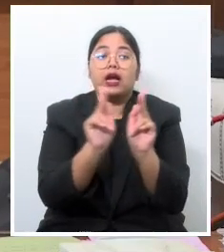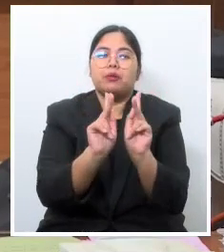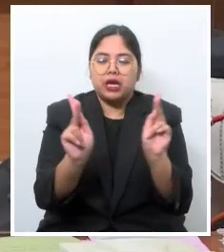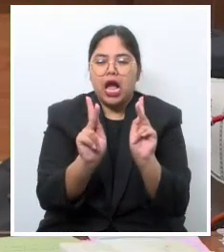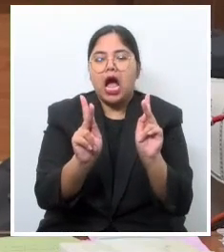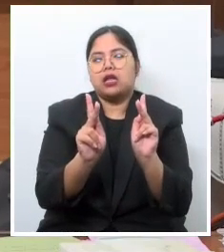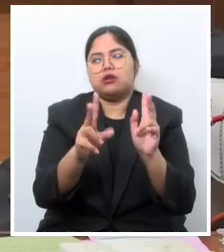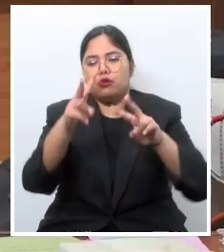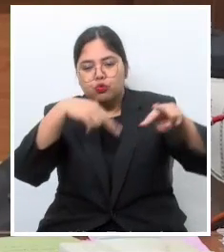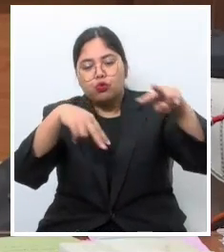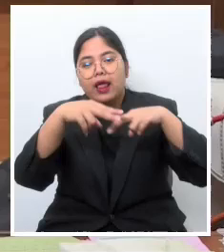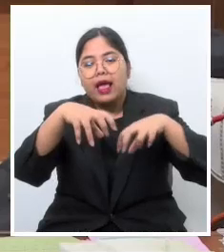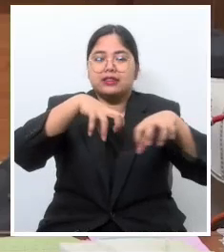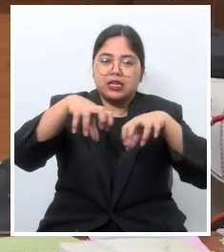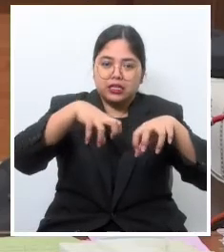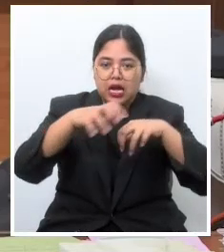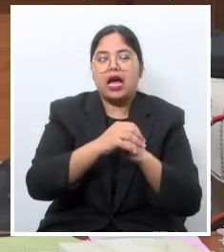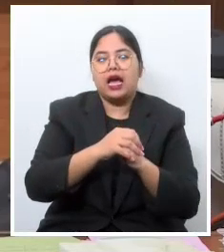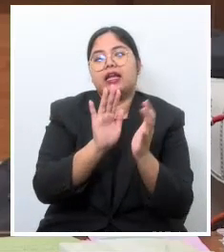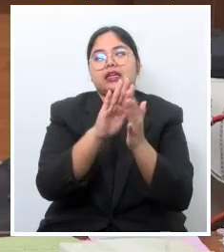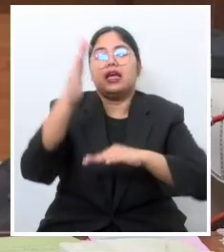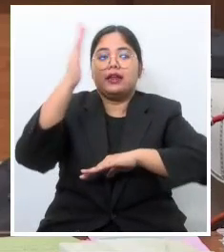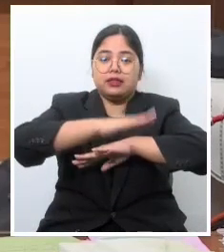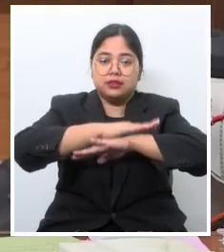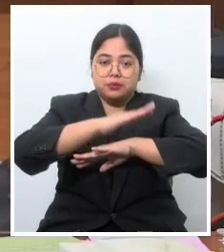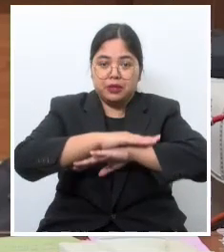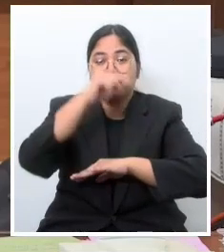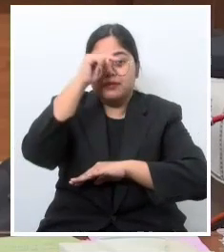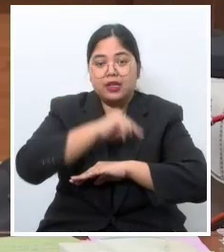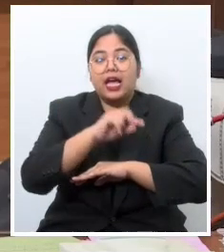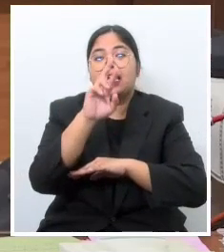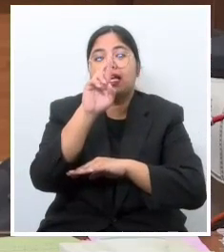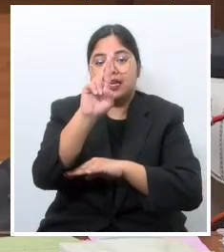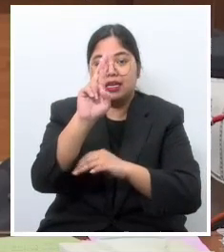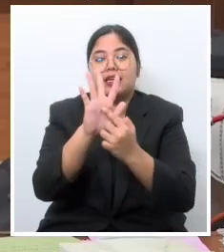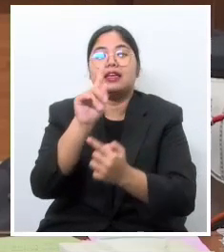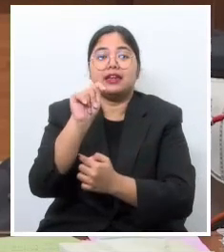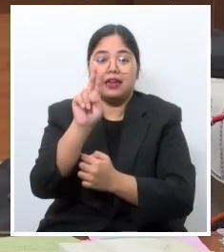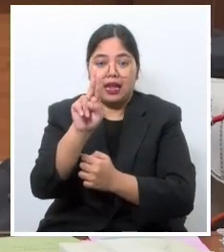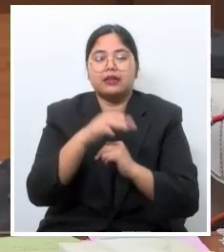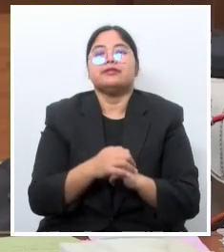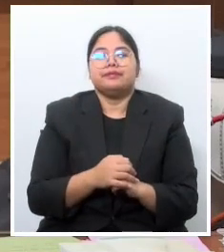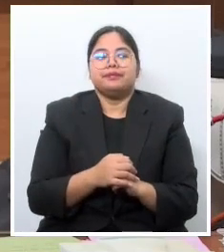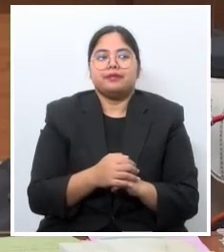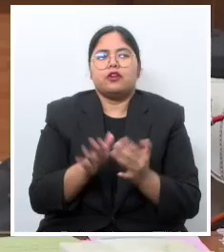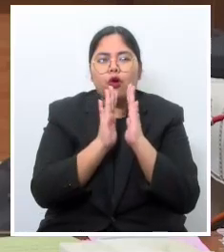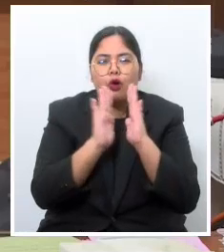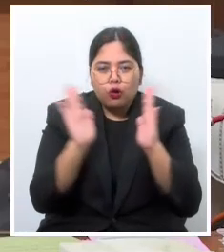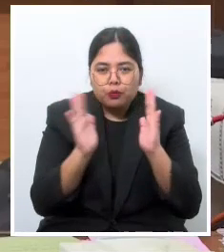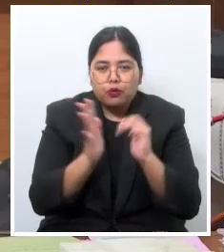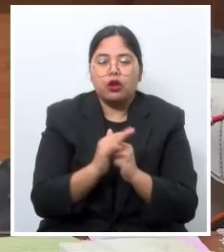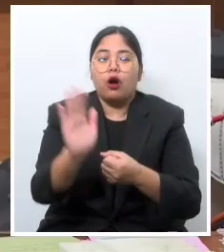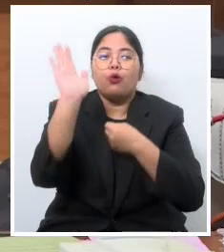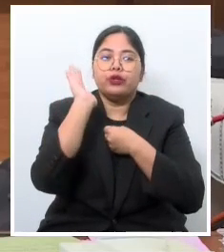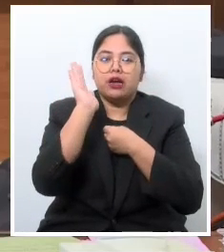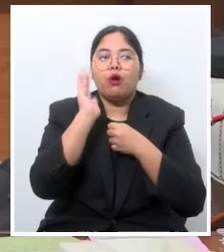บริหารของหนังสือพิมพ์ไทยรัฐนะครับซึ่งท่านได้กรุณามากทั้งทุกท่านนะครับรวมถึงวิทยากร